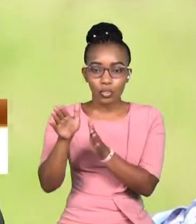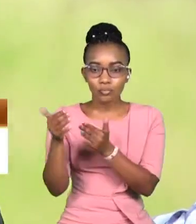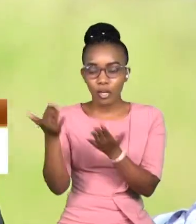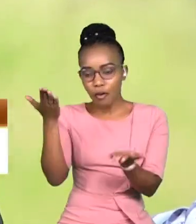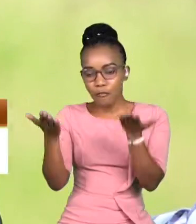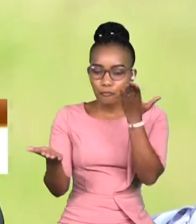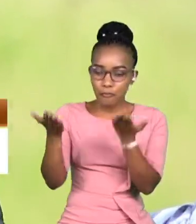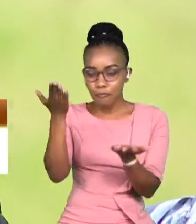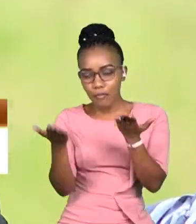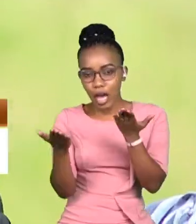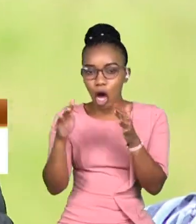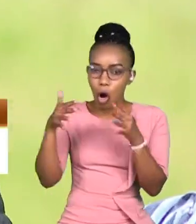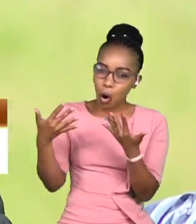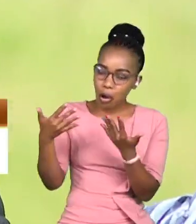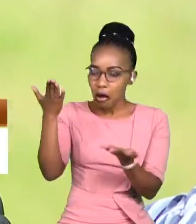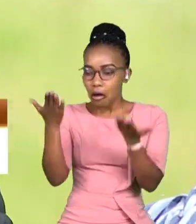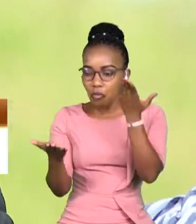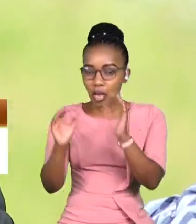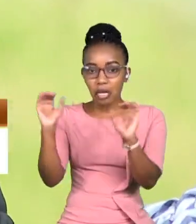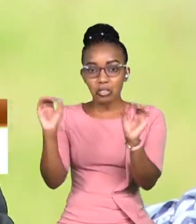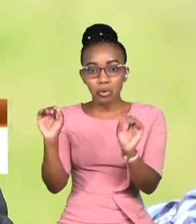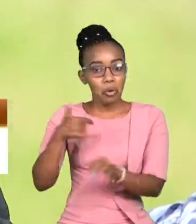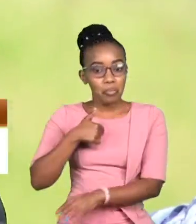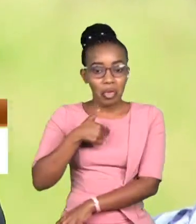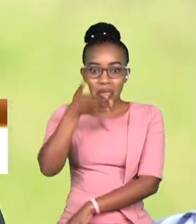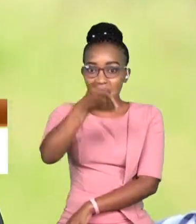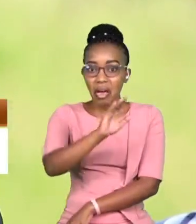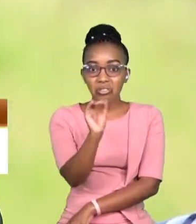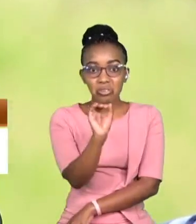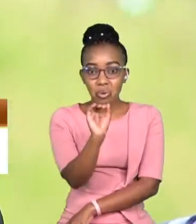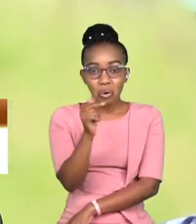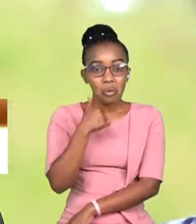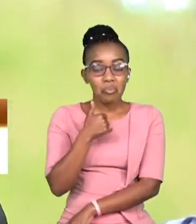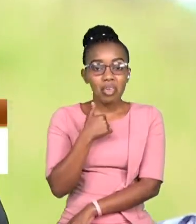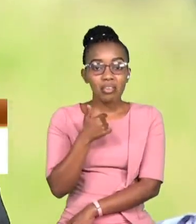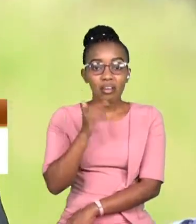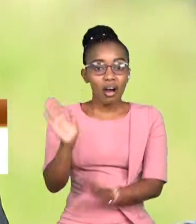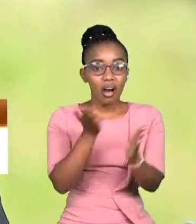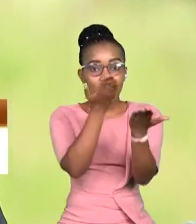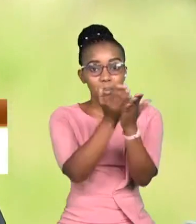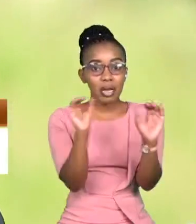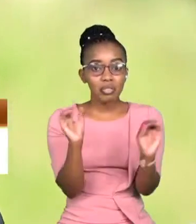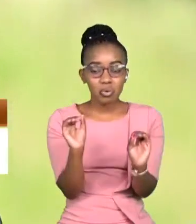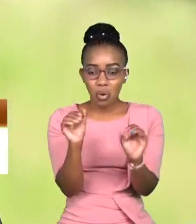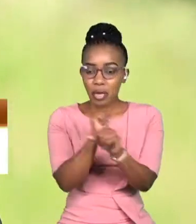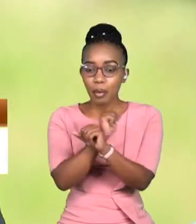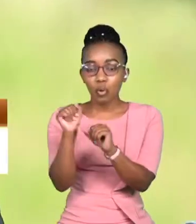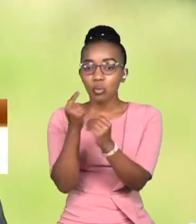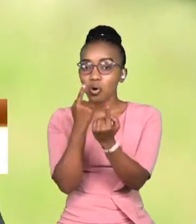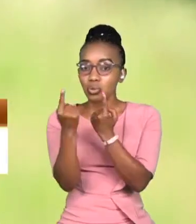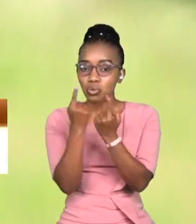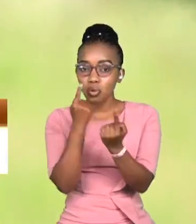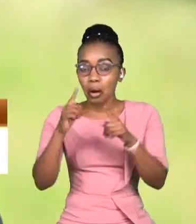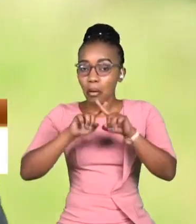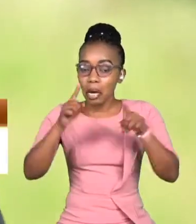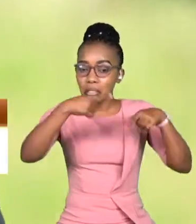ama unfair, cause mimi mwenyewe sikuwa among the competitors, so hapo siwezi ongelea kitu unless kama hao